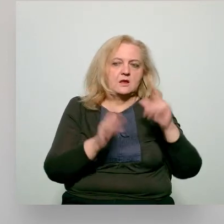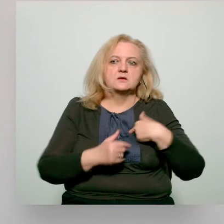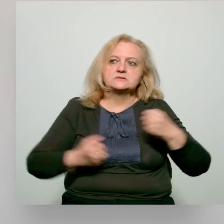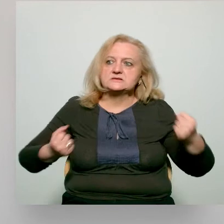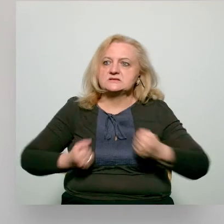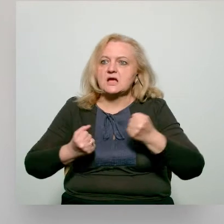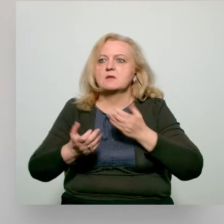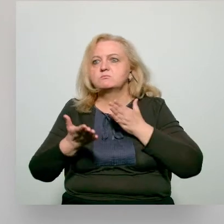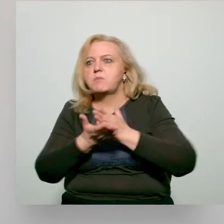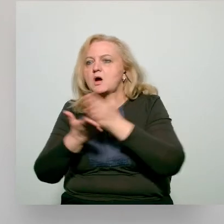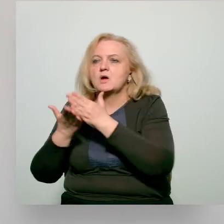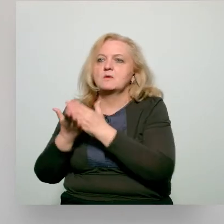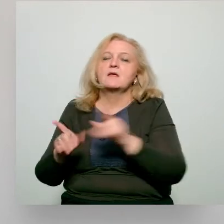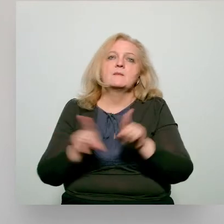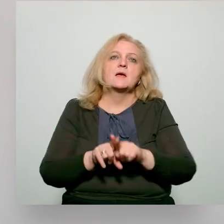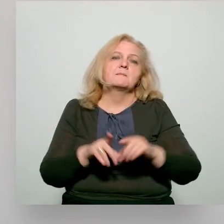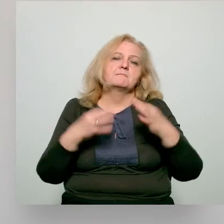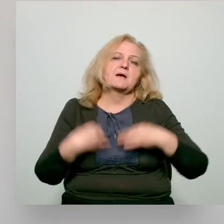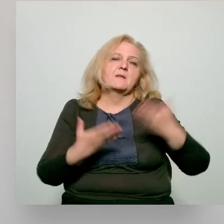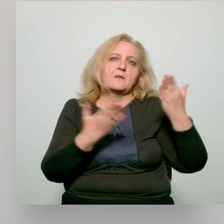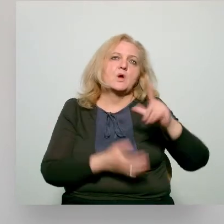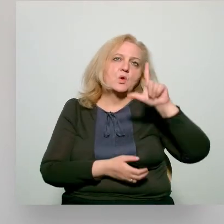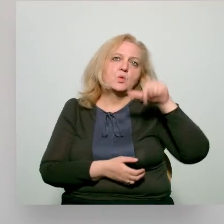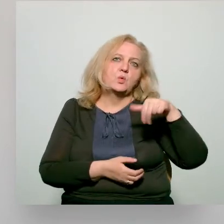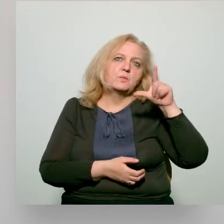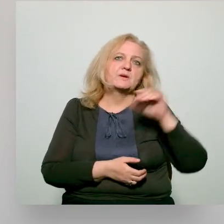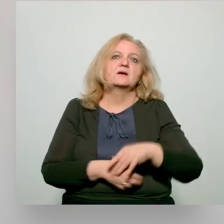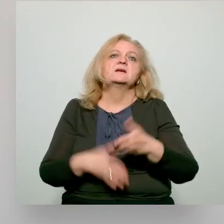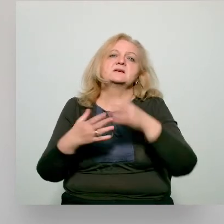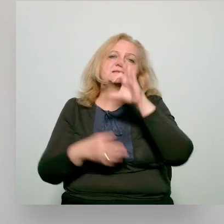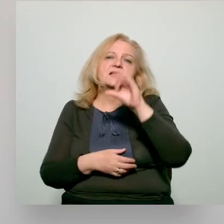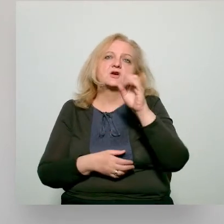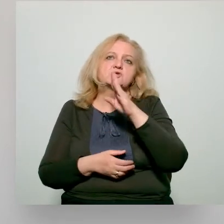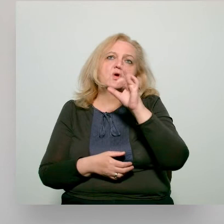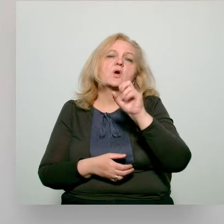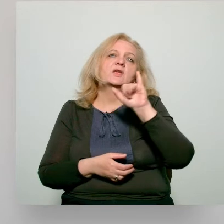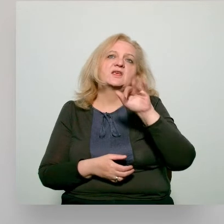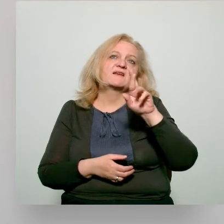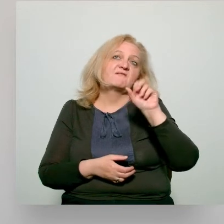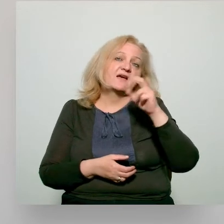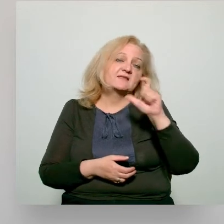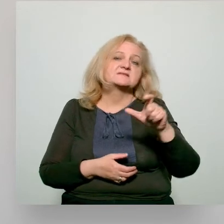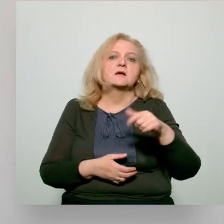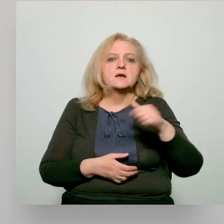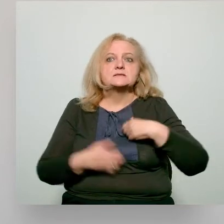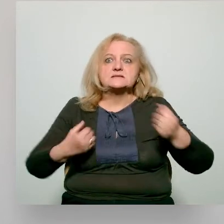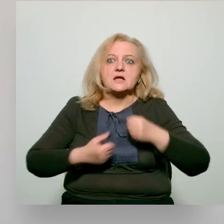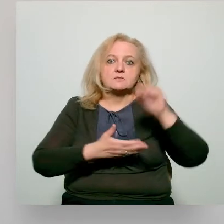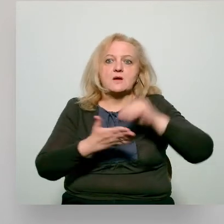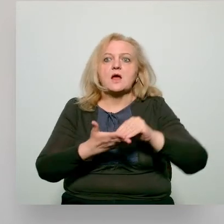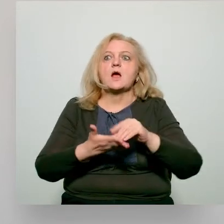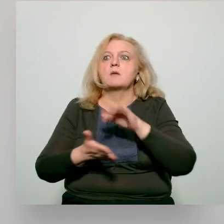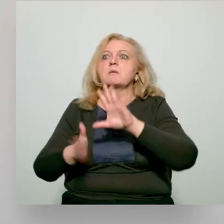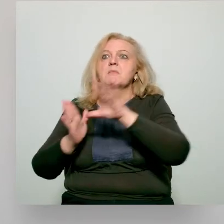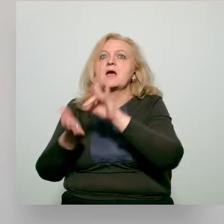w Charkowie, czy podobnie Andrzej Lubka, prawda? No, Saszko Irwaniec próbował opisywać to, co się dzieje, dopóki nie musiał uciekać z